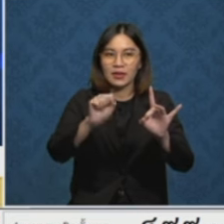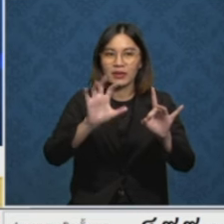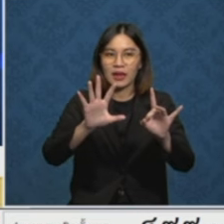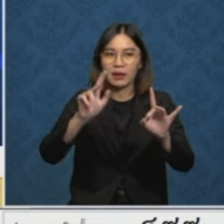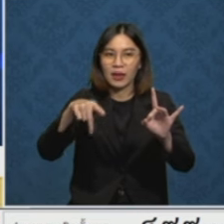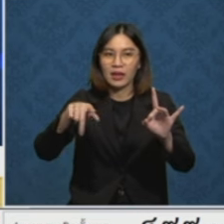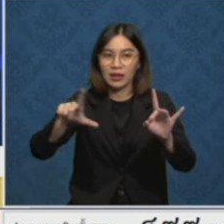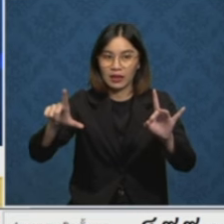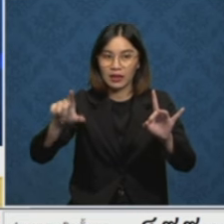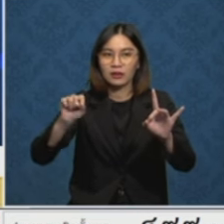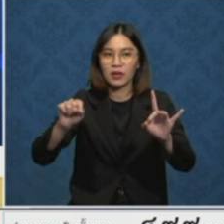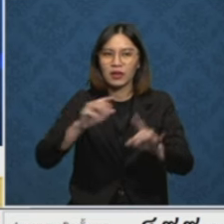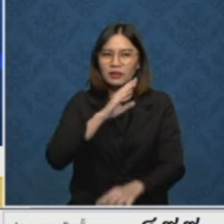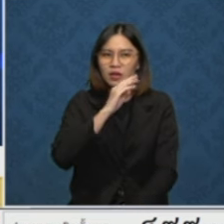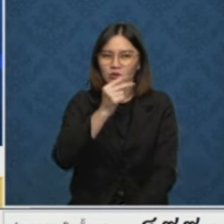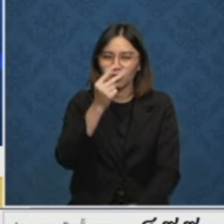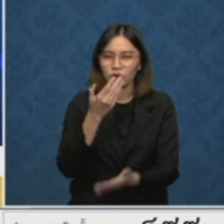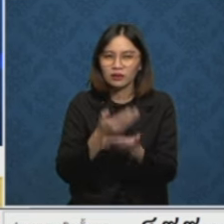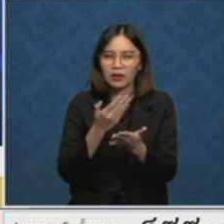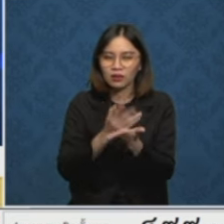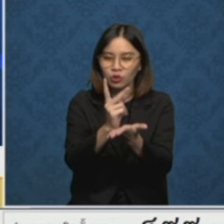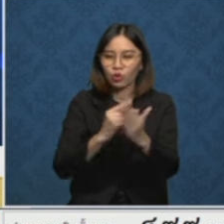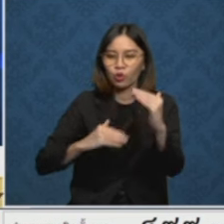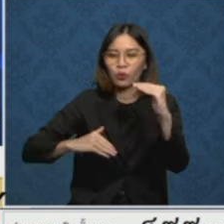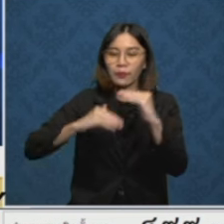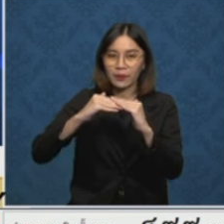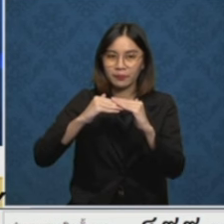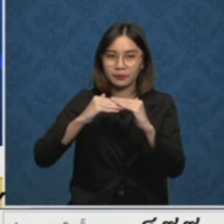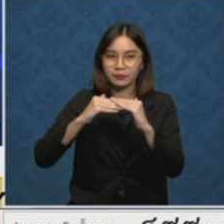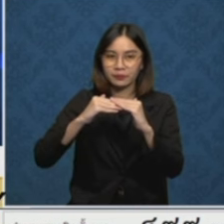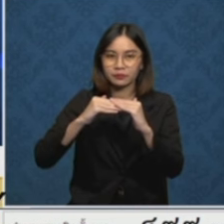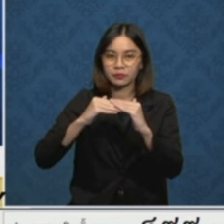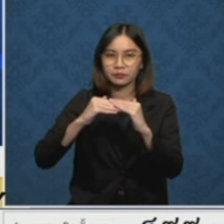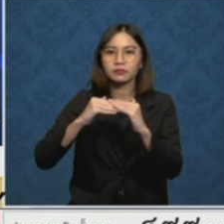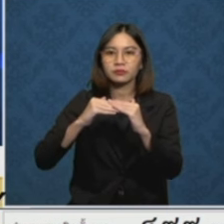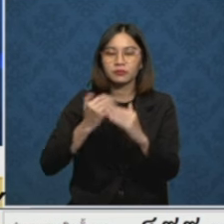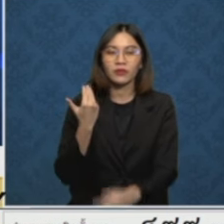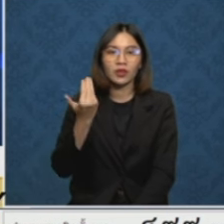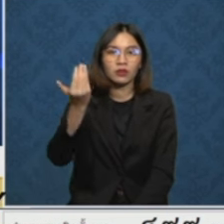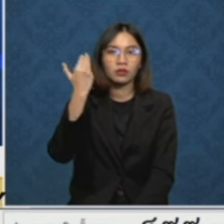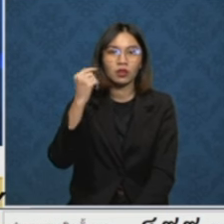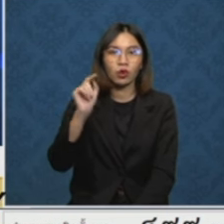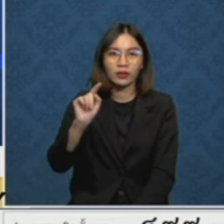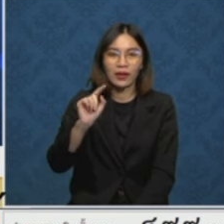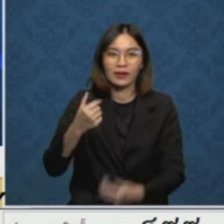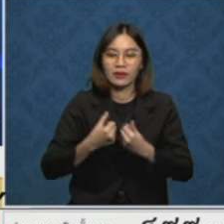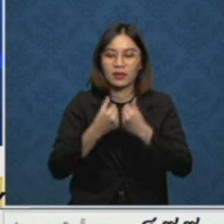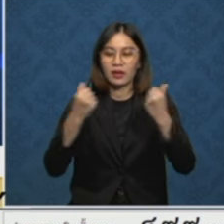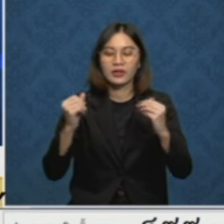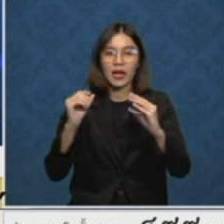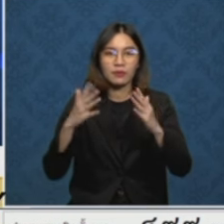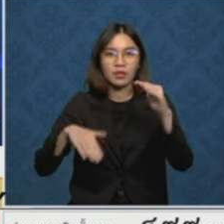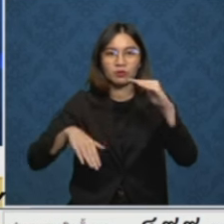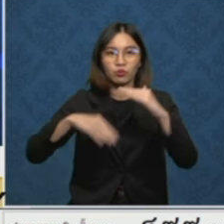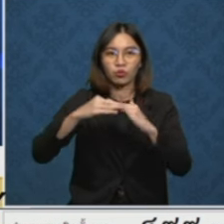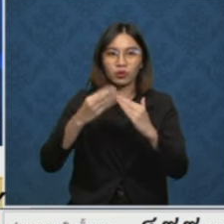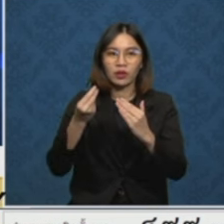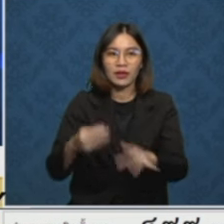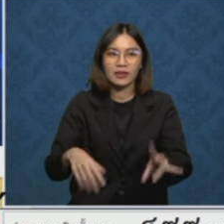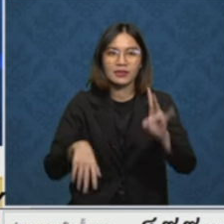าทแต่ถ้าไปดูเพดานของการกู้นะคะจากเดิมเนี่ยถ้าไม่ได้มีการขยายเพดานของการกู้จะกู้ได้แ